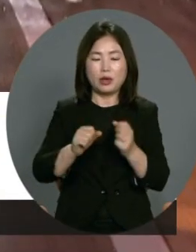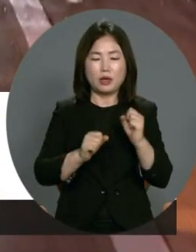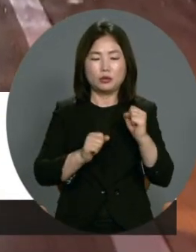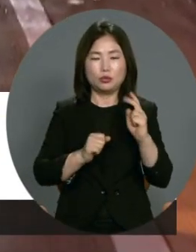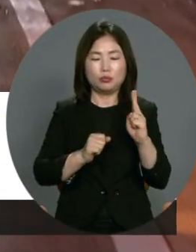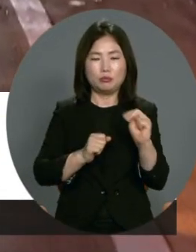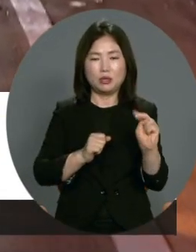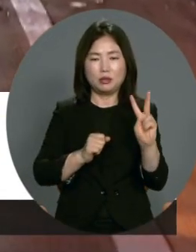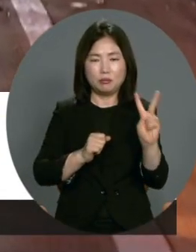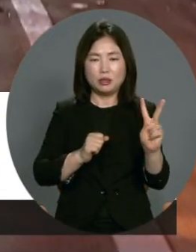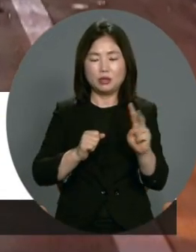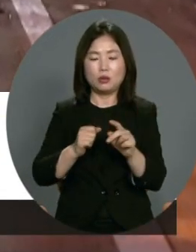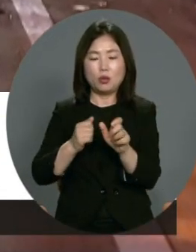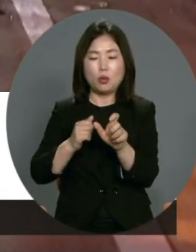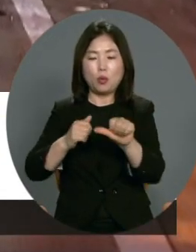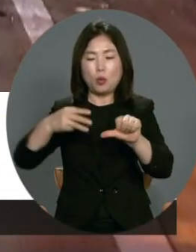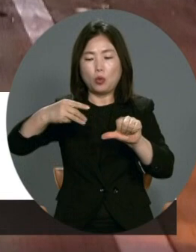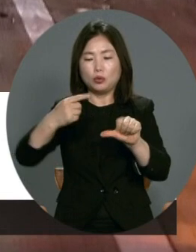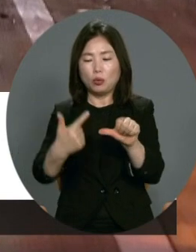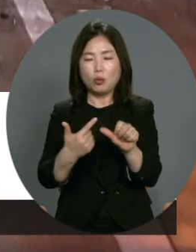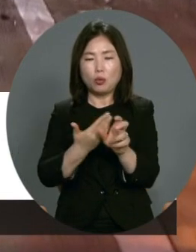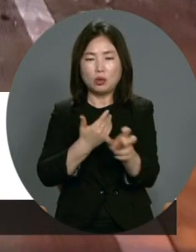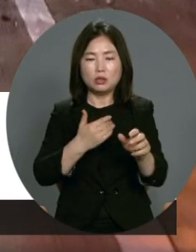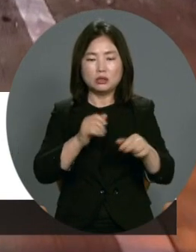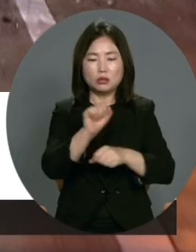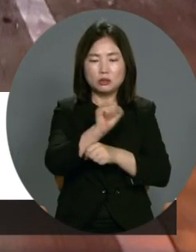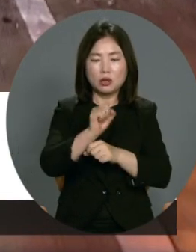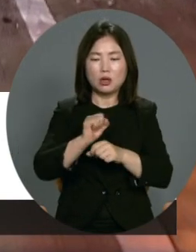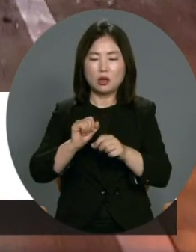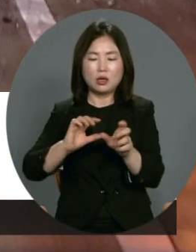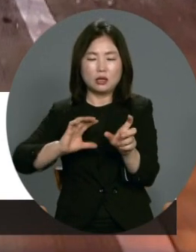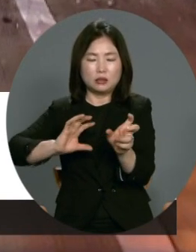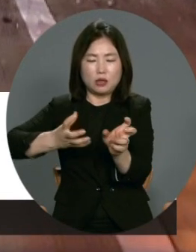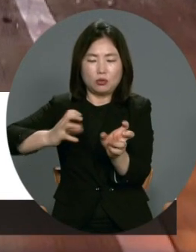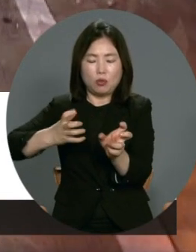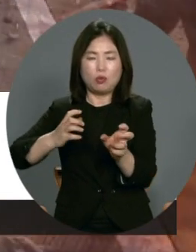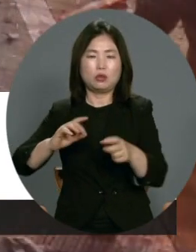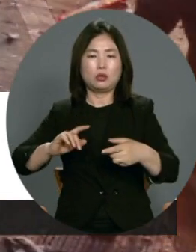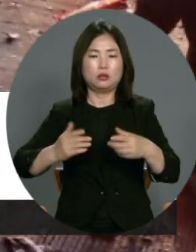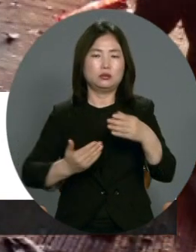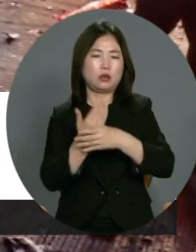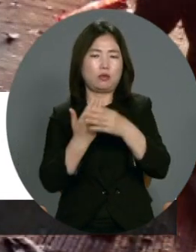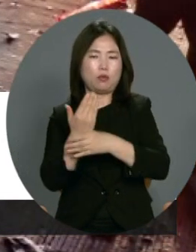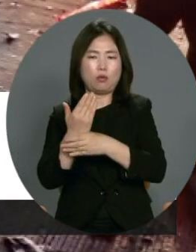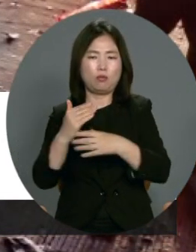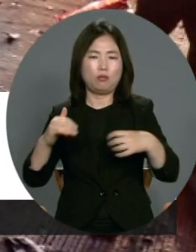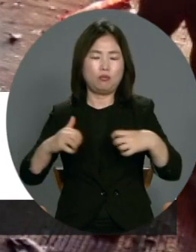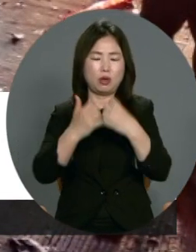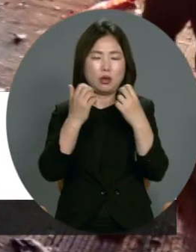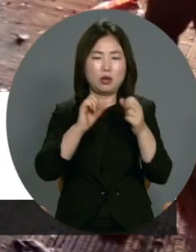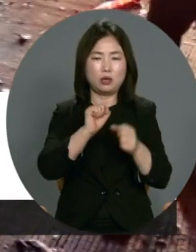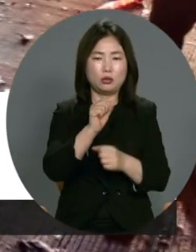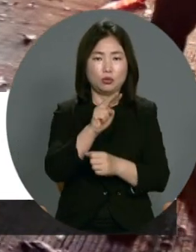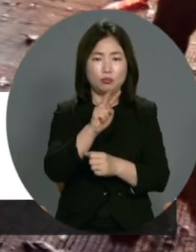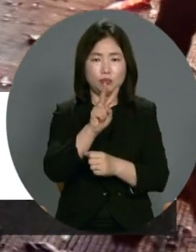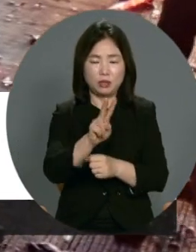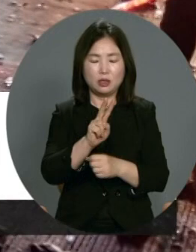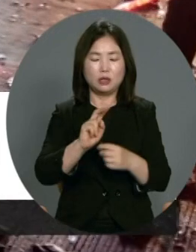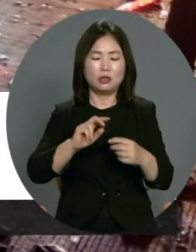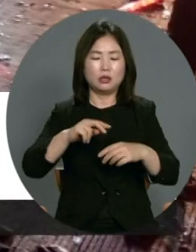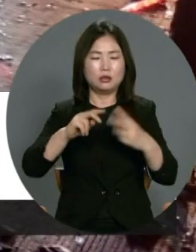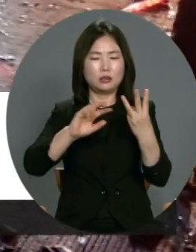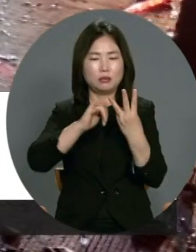suv와 5톤 화물차 승용차와 26톤 탱크로리가 있다라 부딪혔습니다 이사고로 SUV 운전자 등